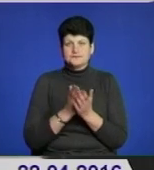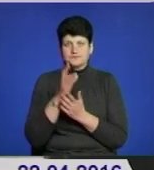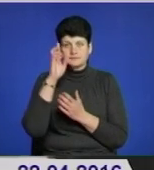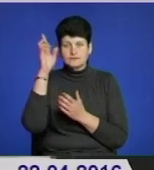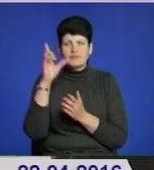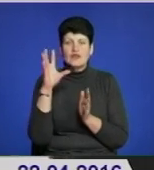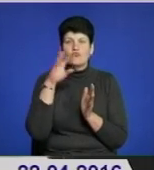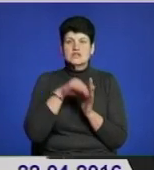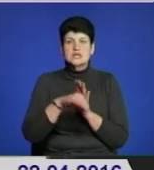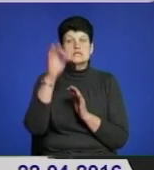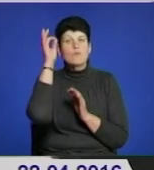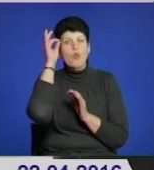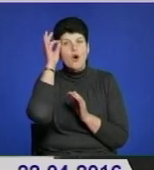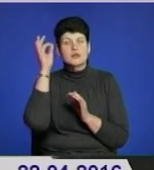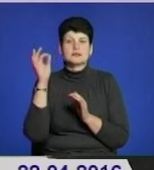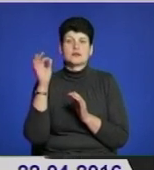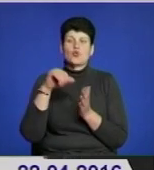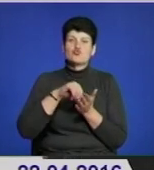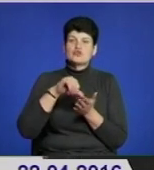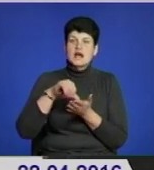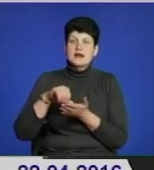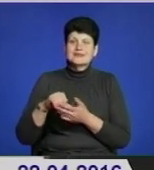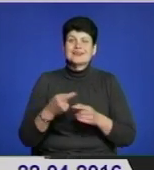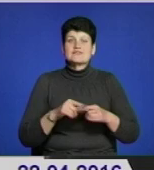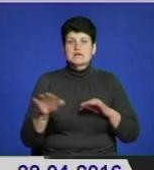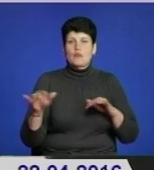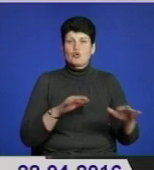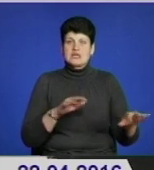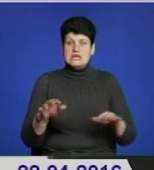війшли спогади учасників тих подій.